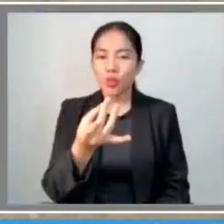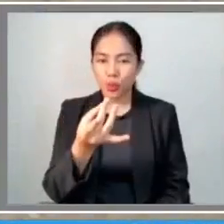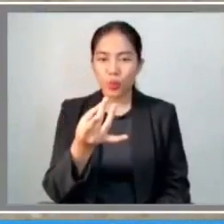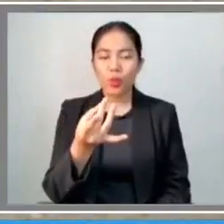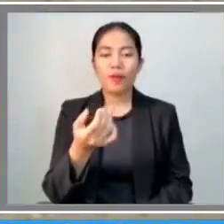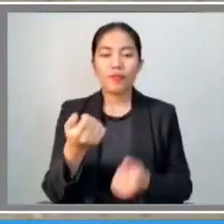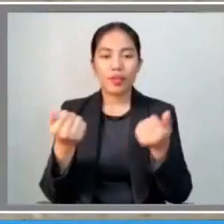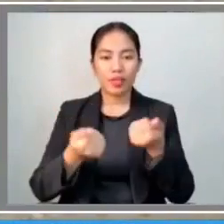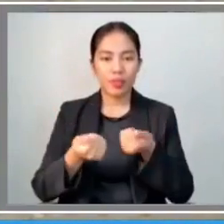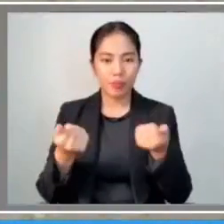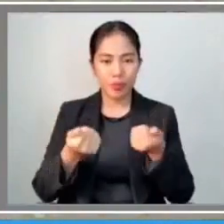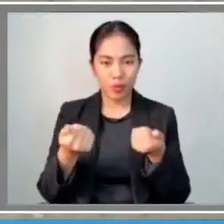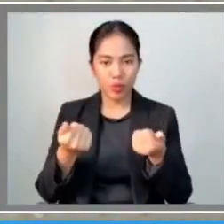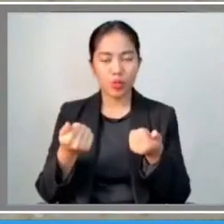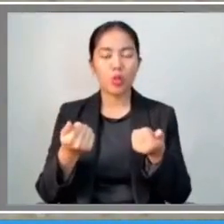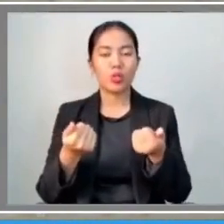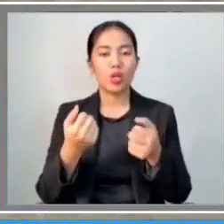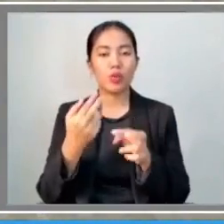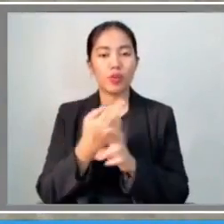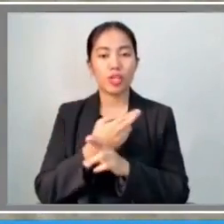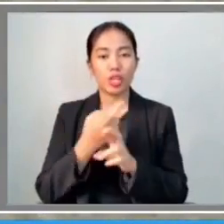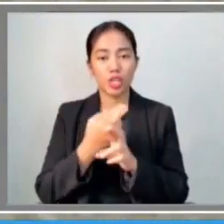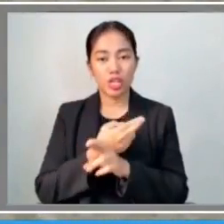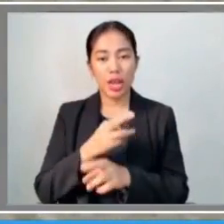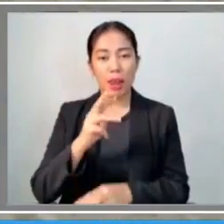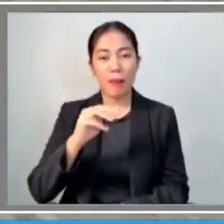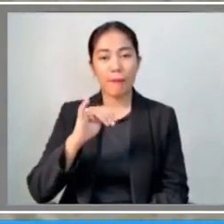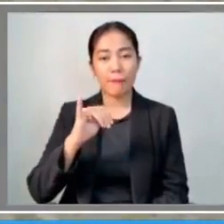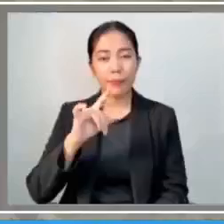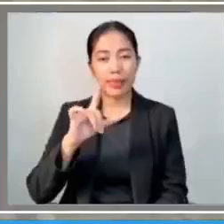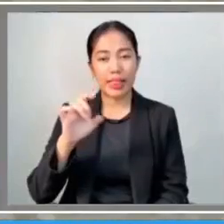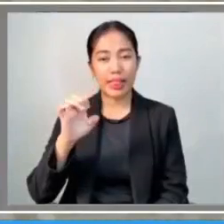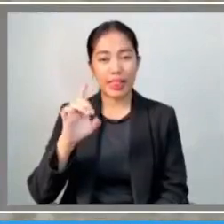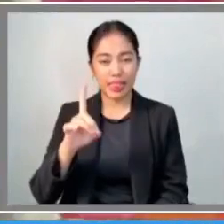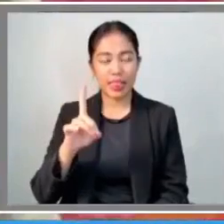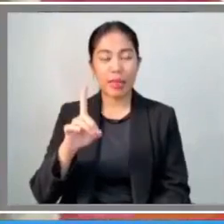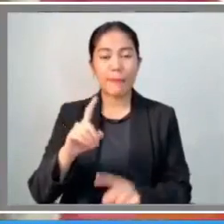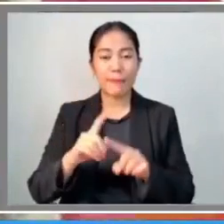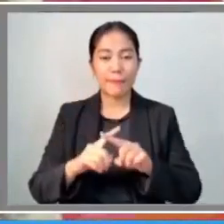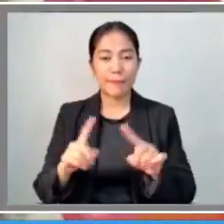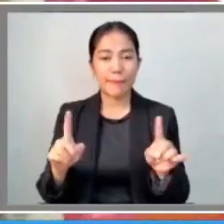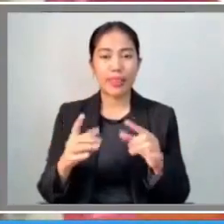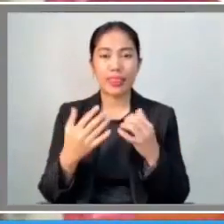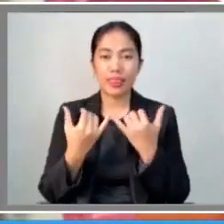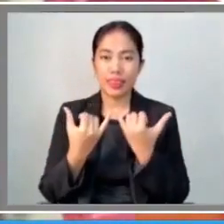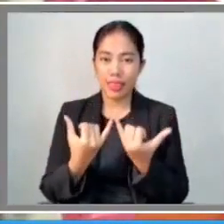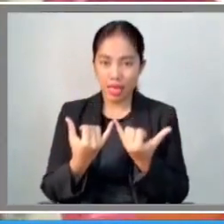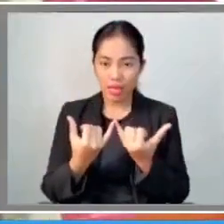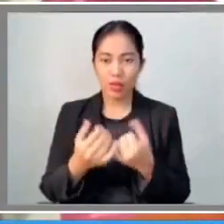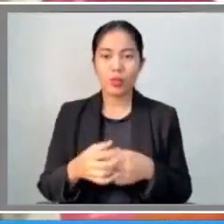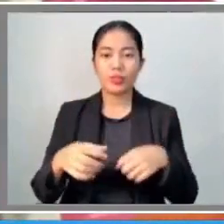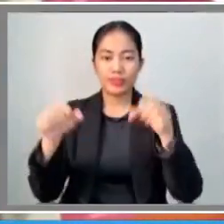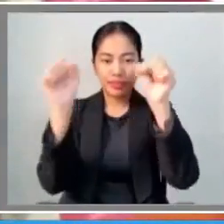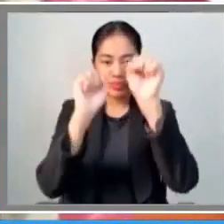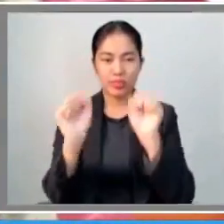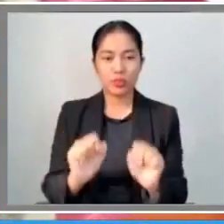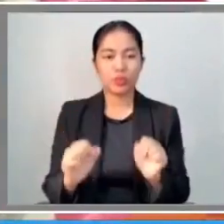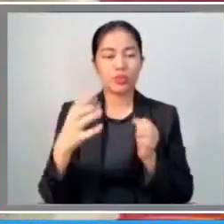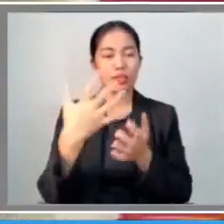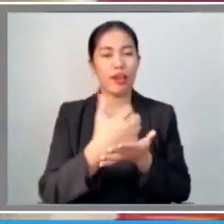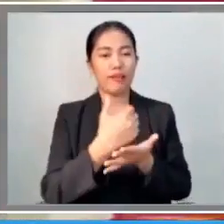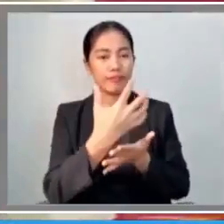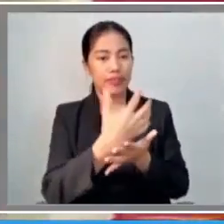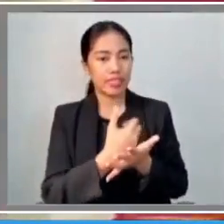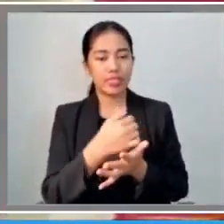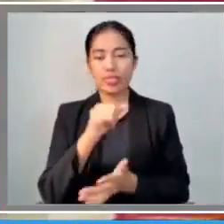na ibinabagsak dito sa palengkes. Bagamat sa ngayon nga, Connie Raffy, ay panahon na ng anihan, ayon naman sa kanila kung meron daw